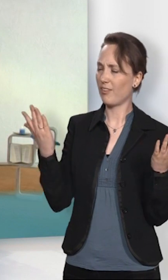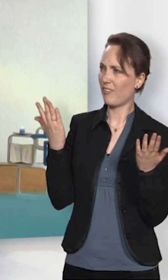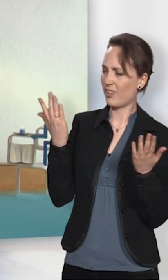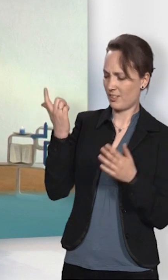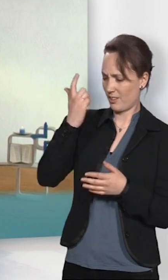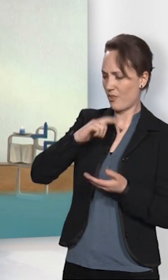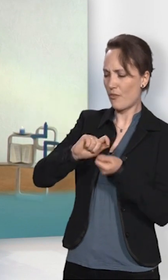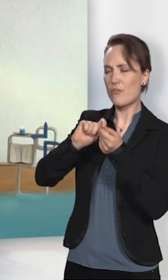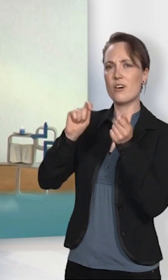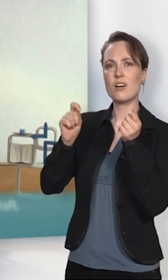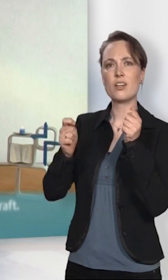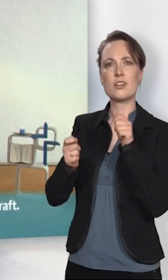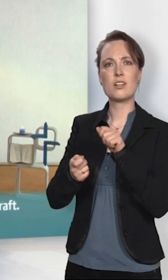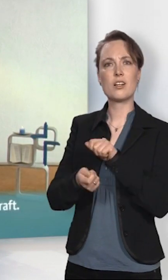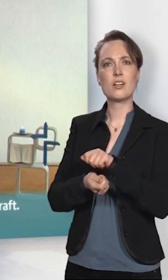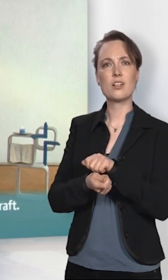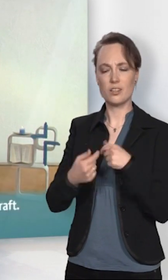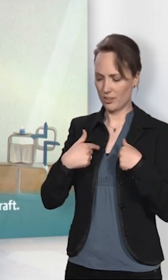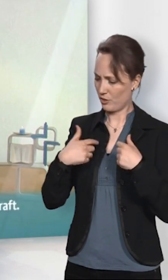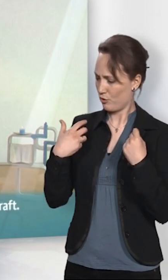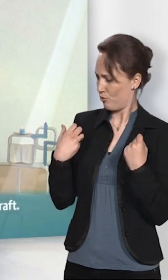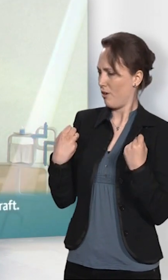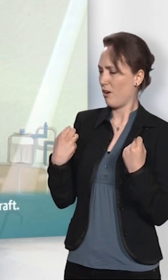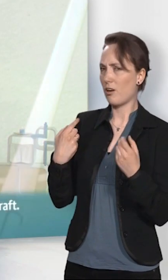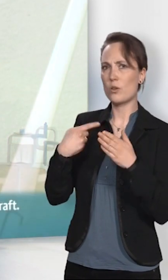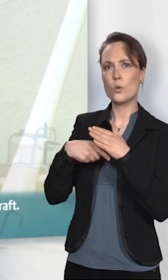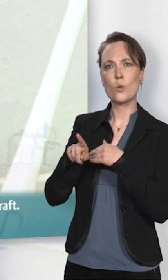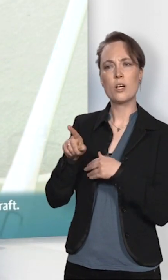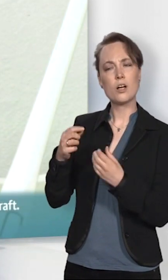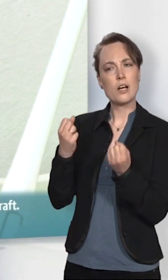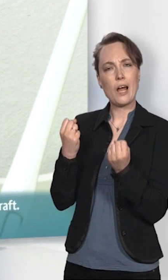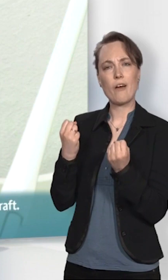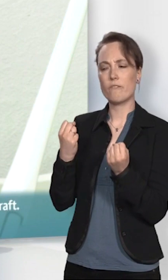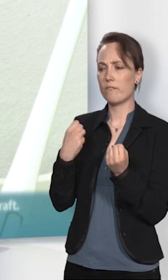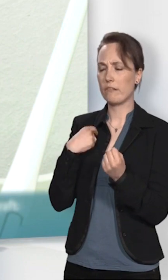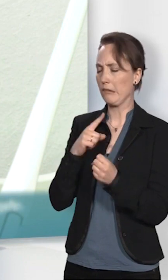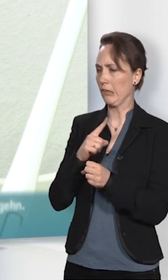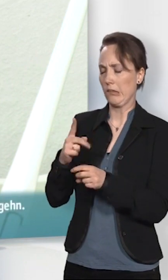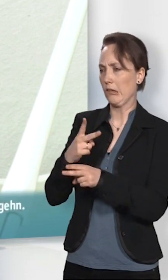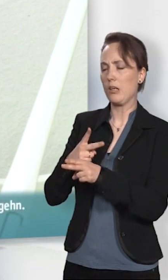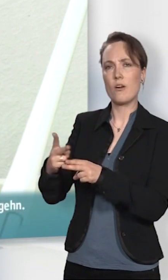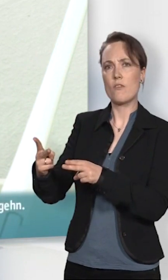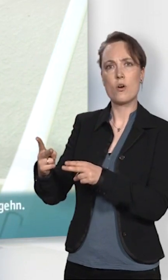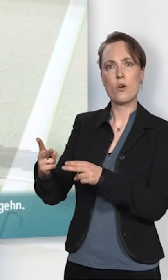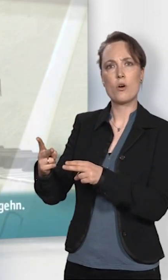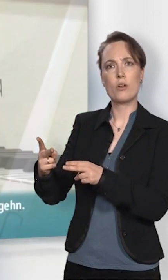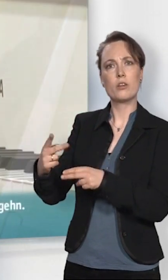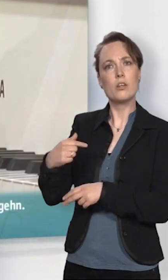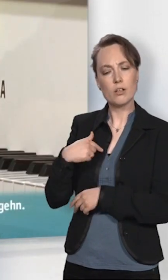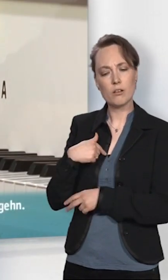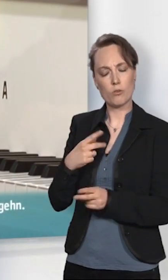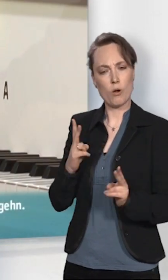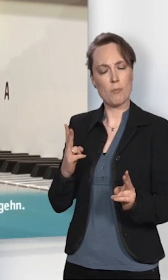Etwas hat mich verwandelt, bin gestärkt durch eine ungewohnte Kraft. Ich bin